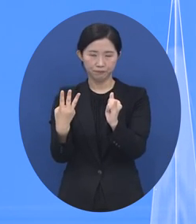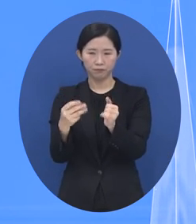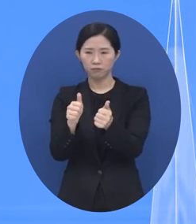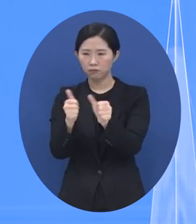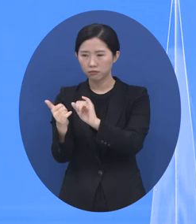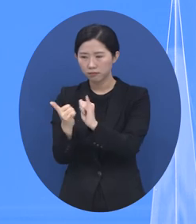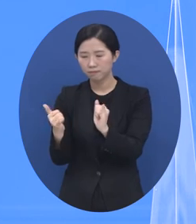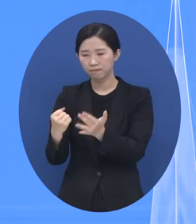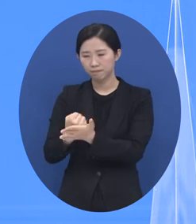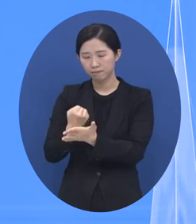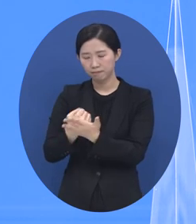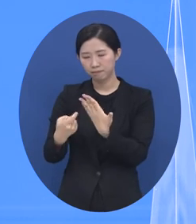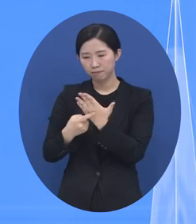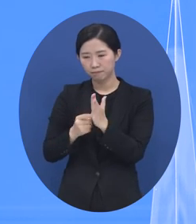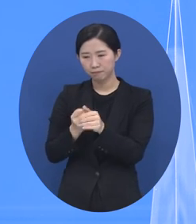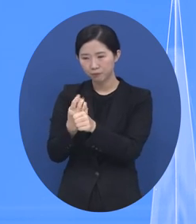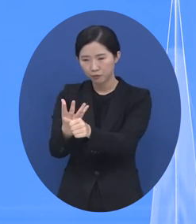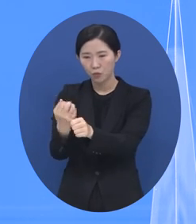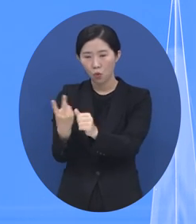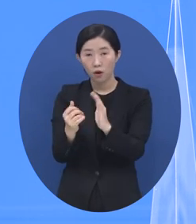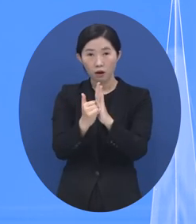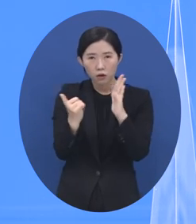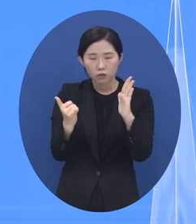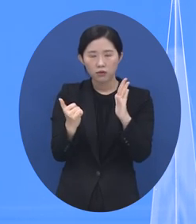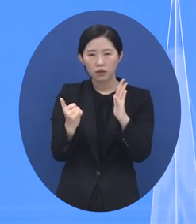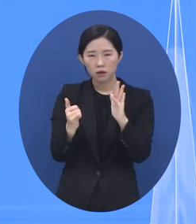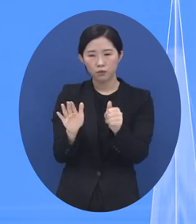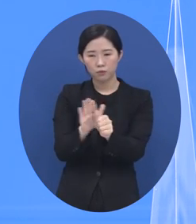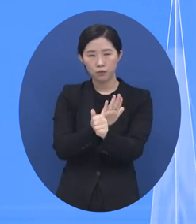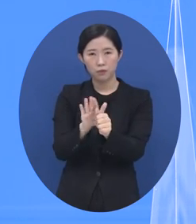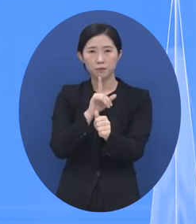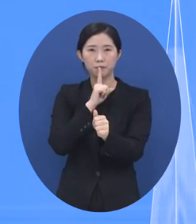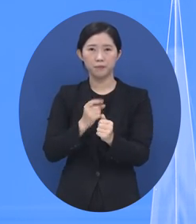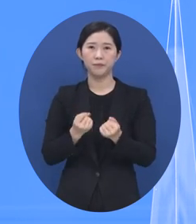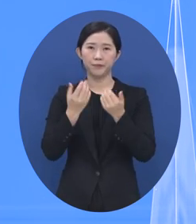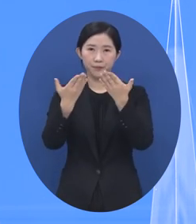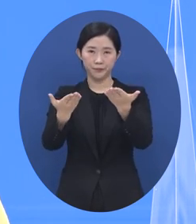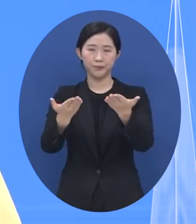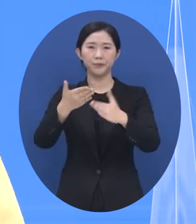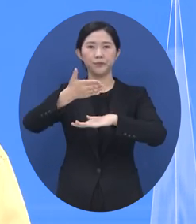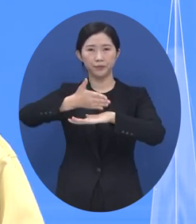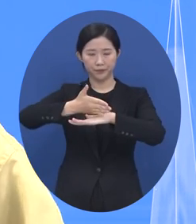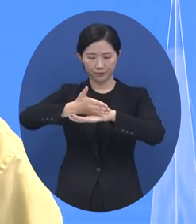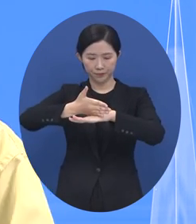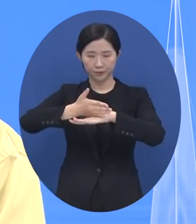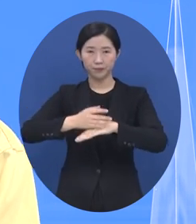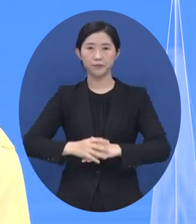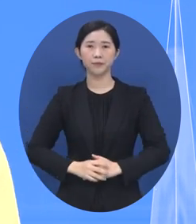명복을 빌고 유가족들께 심심한 위로의 말씀을 전합니다. 감사합니다.